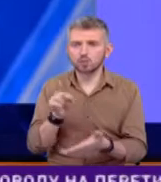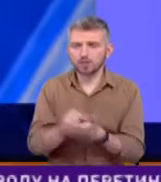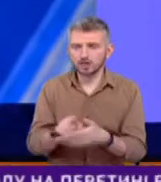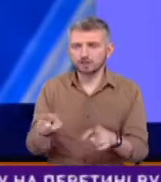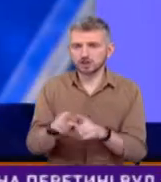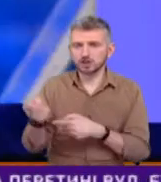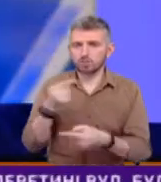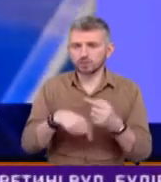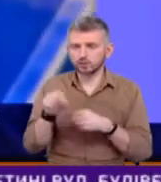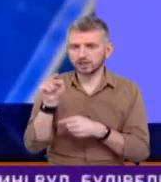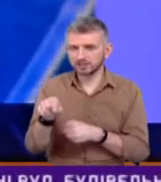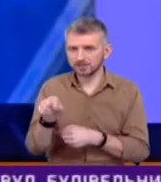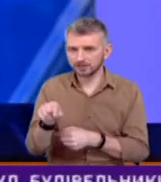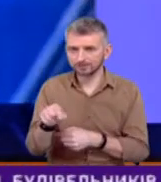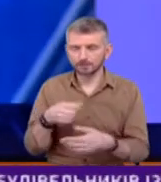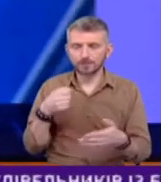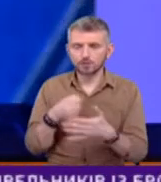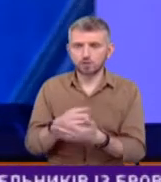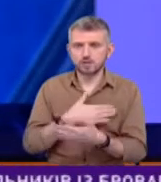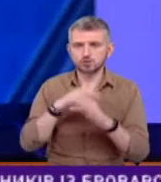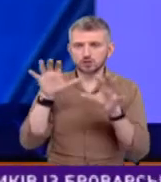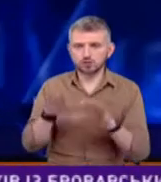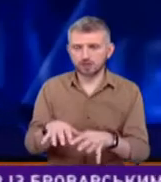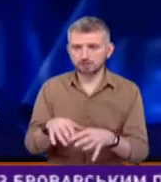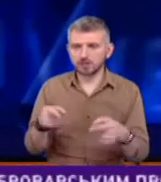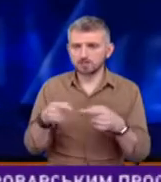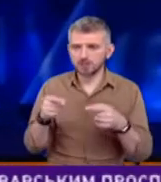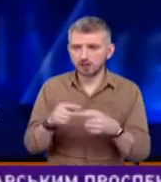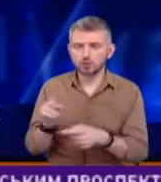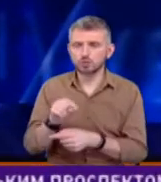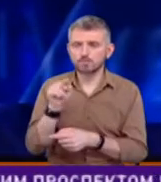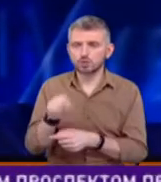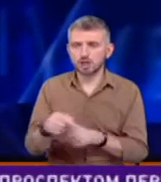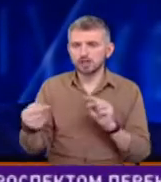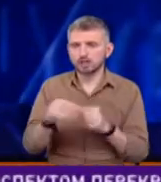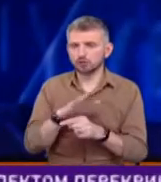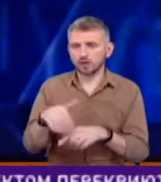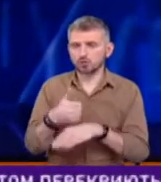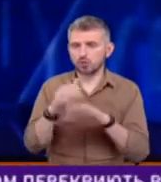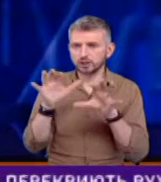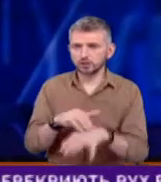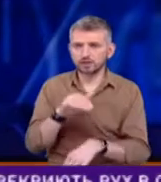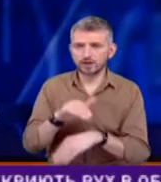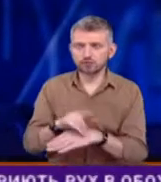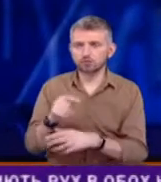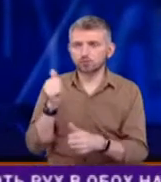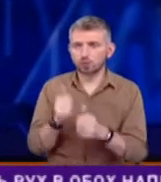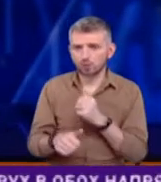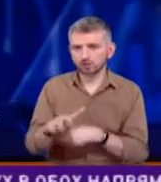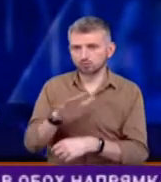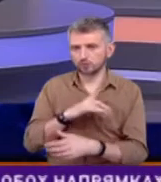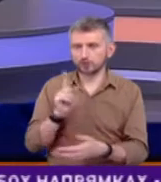ж таки повернути її до нашого законодавства кримінального, щоб вона не суперечила Конституції, і фактично, щоб кожен